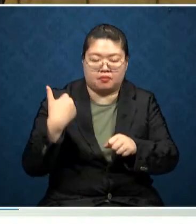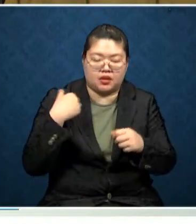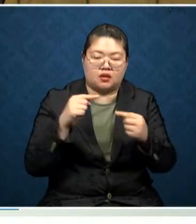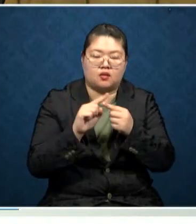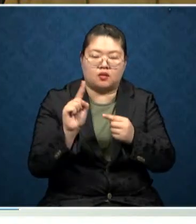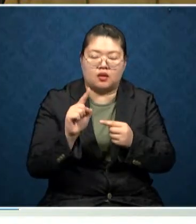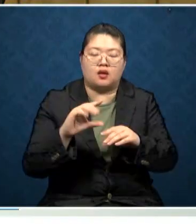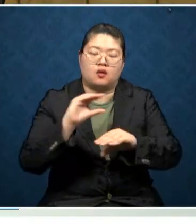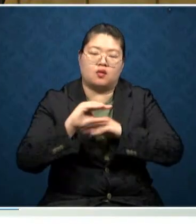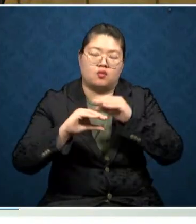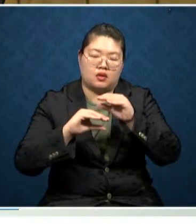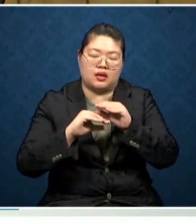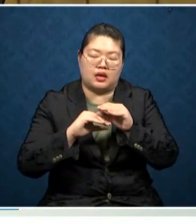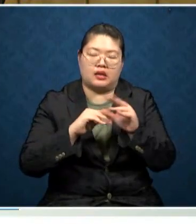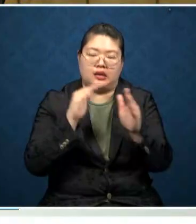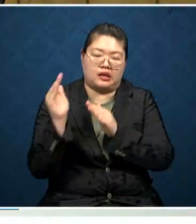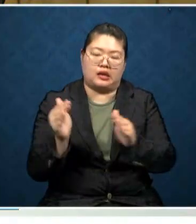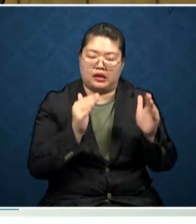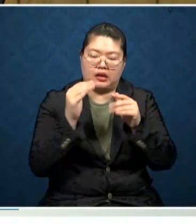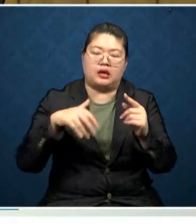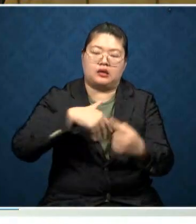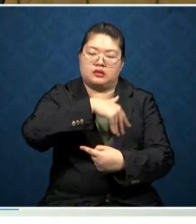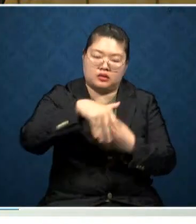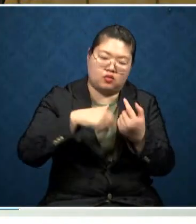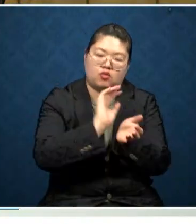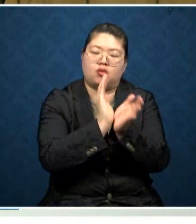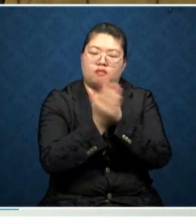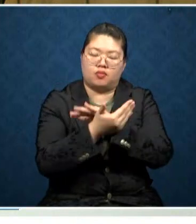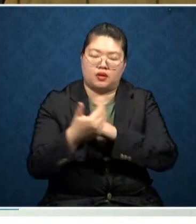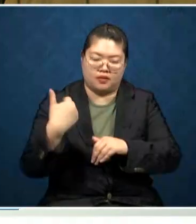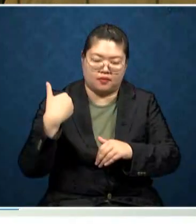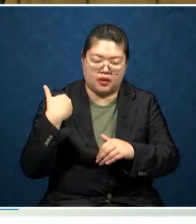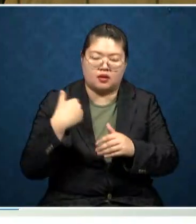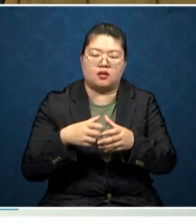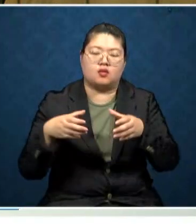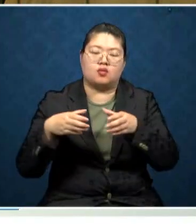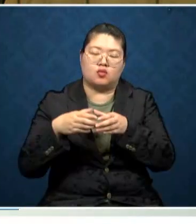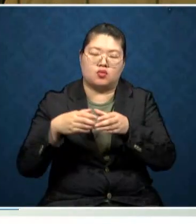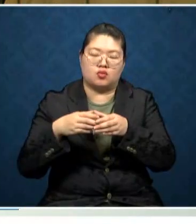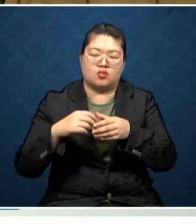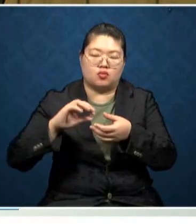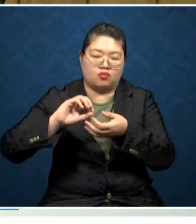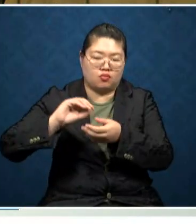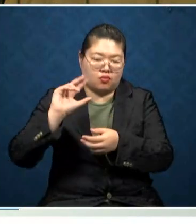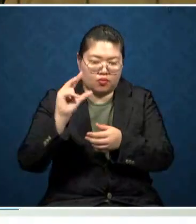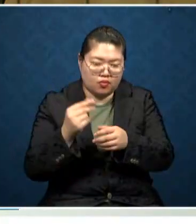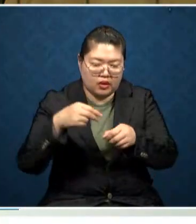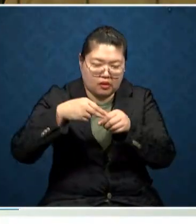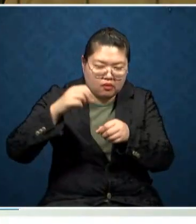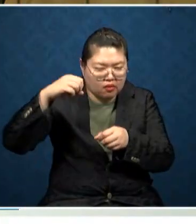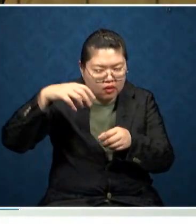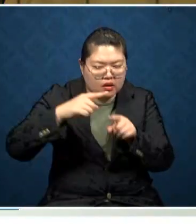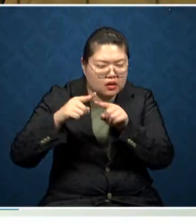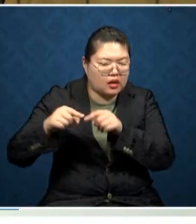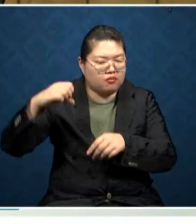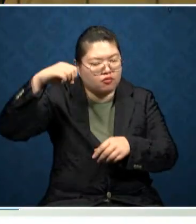กรมการเปลี่ยนแปลงสภาพภูมิอากาศและสิ่งแวดล้อมกรมพัฒนาพลังงานทดแทนและอนุรักษ์พลังงานการไฟ